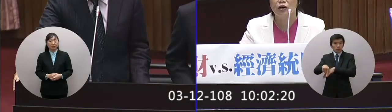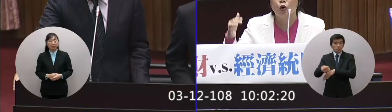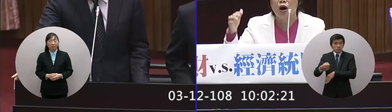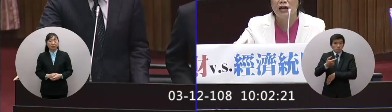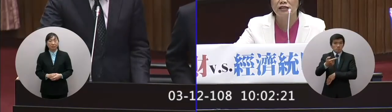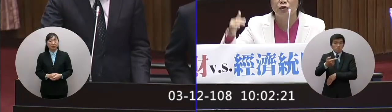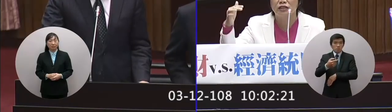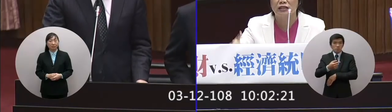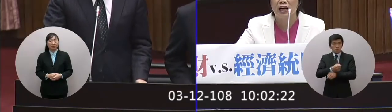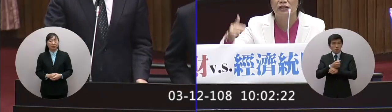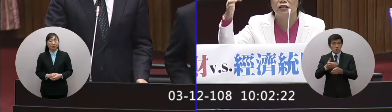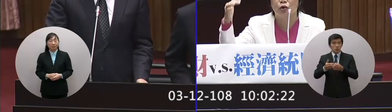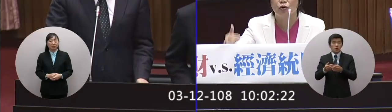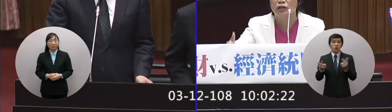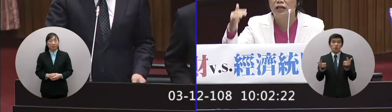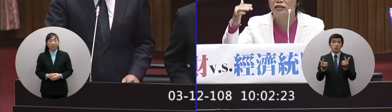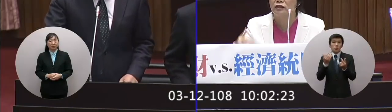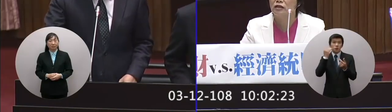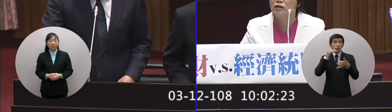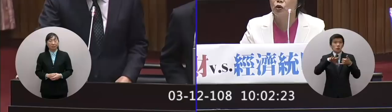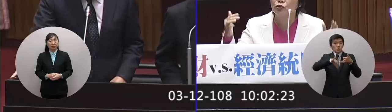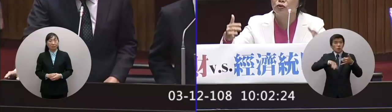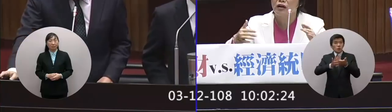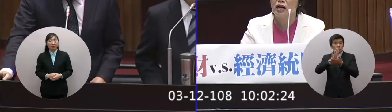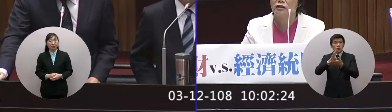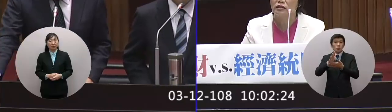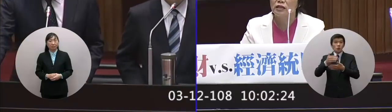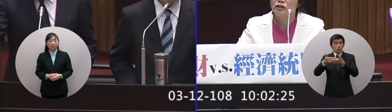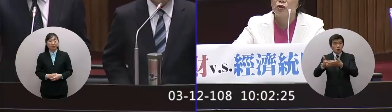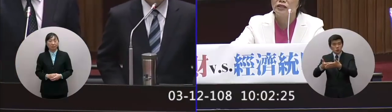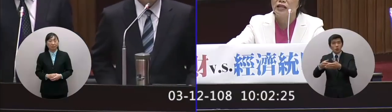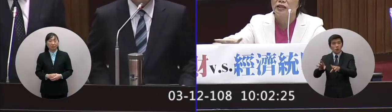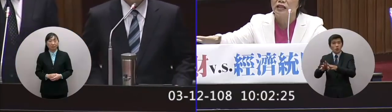定听过，往南走，向下沉，从农业开始。从宗教